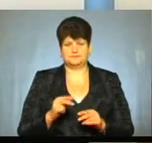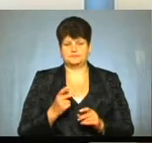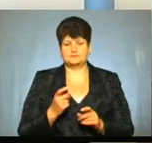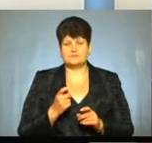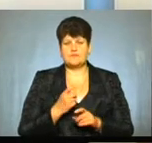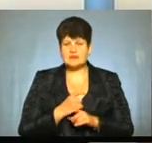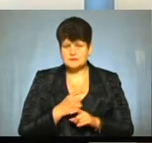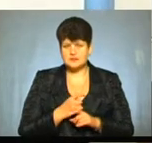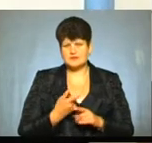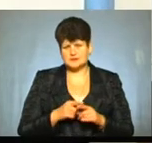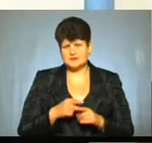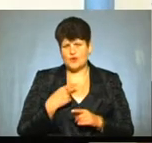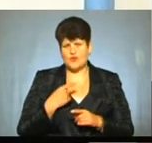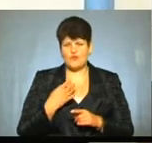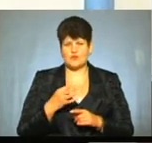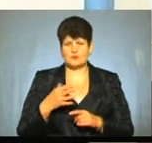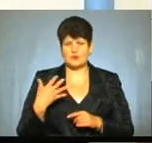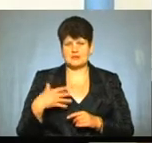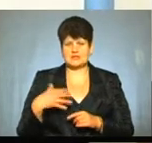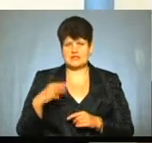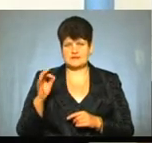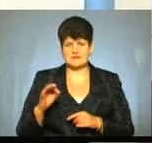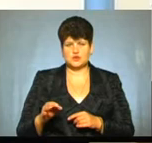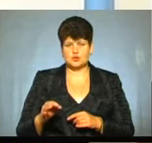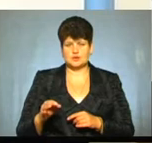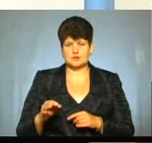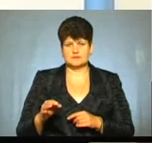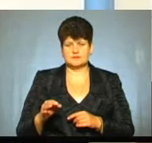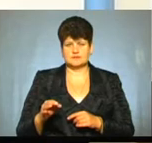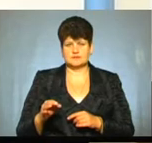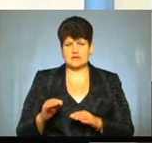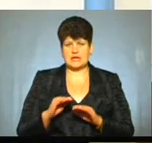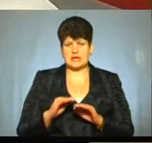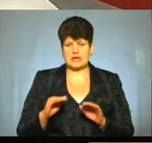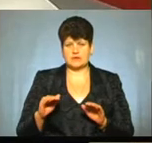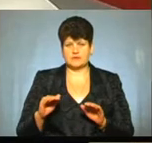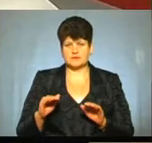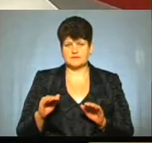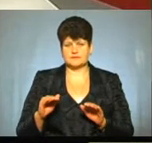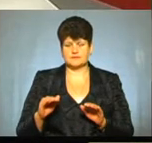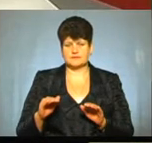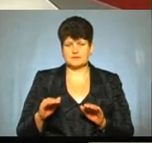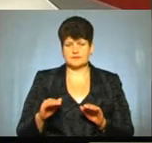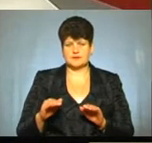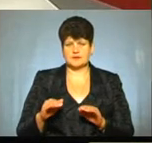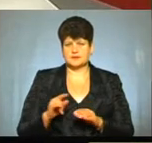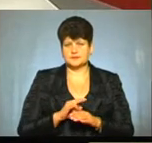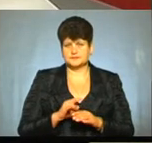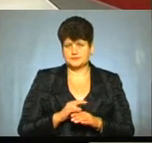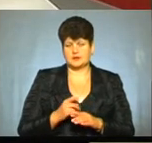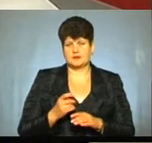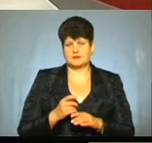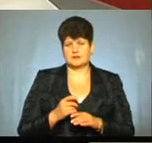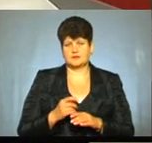про досить значний рівень, якщо не помиляюся, навіть близько 50% рівень, тобто нелегального